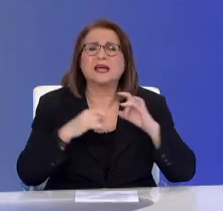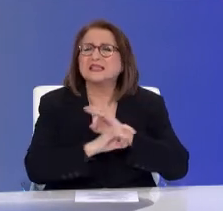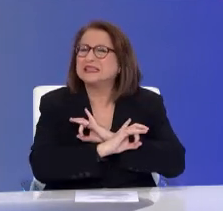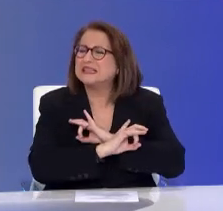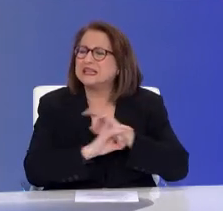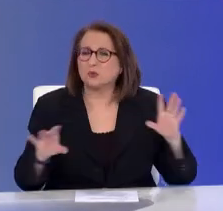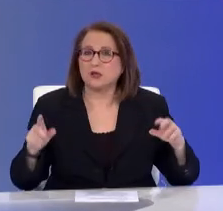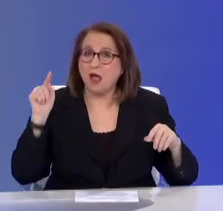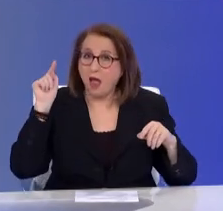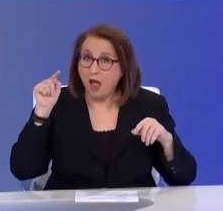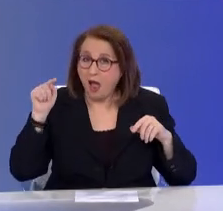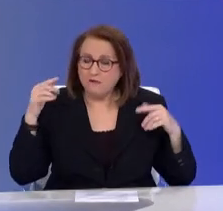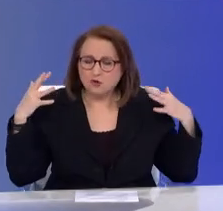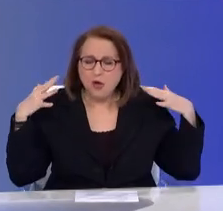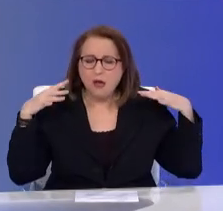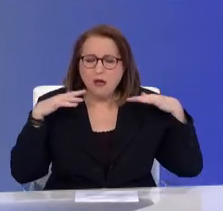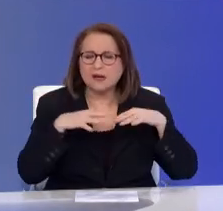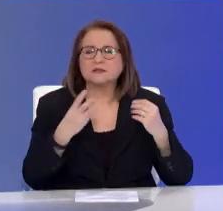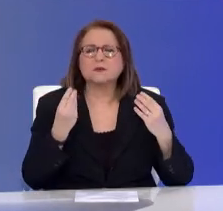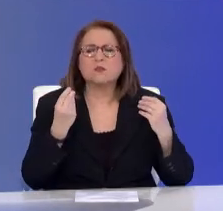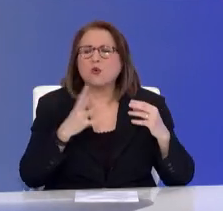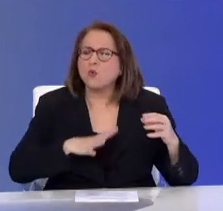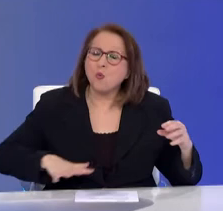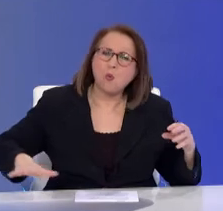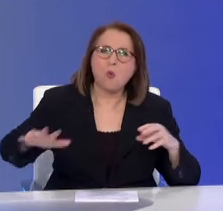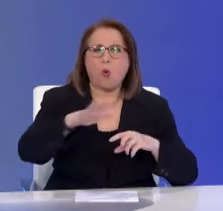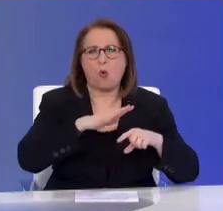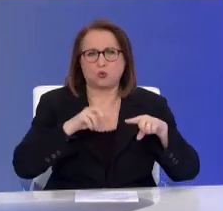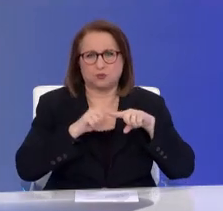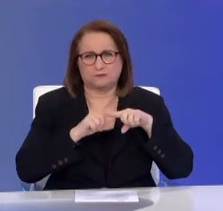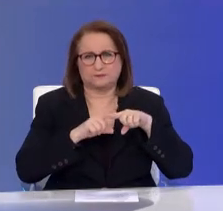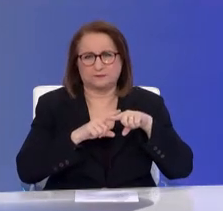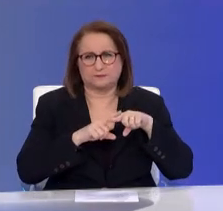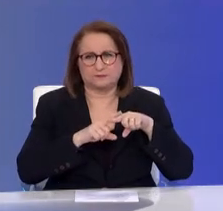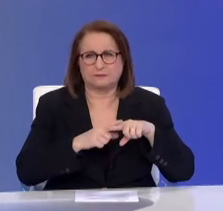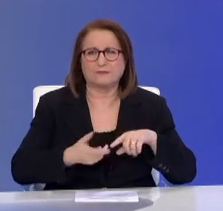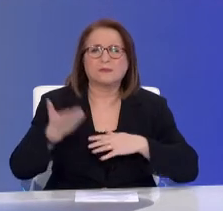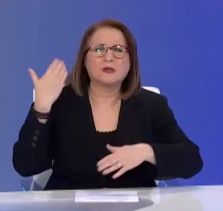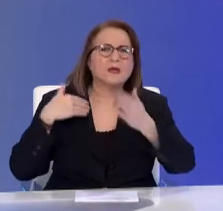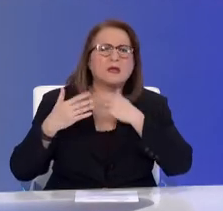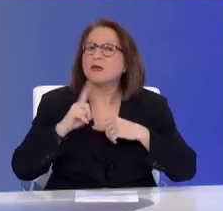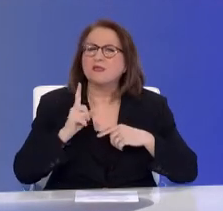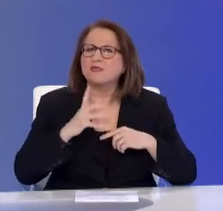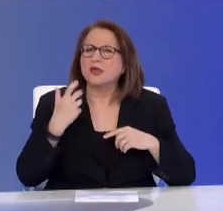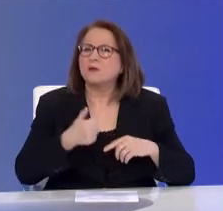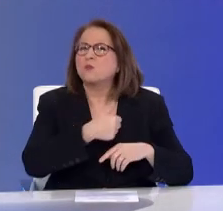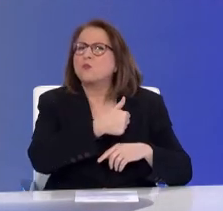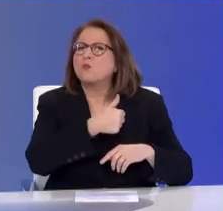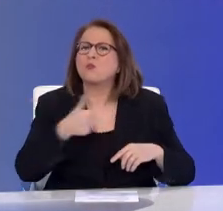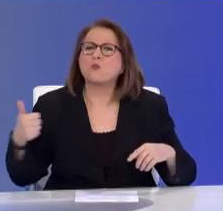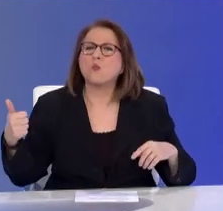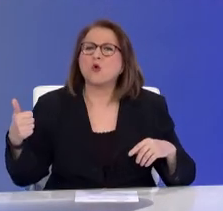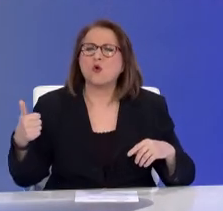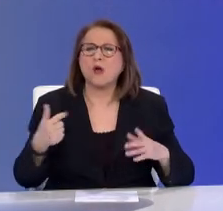επηρέασαν όλους τους σκλαβωμένους Έλληνες. Δεν υπήρχε μόνο πλήρης